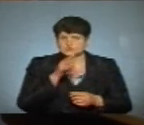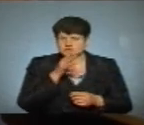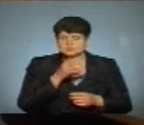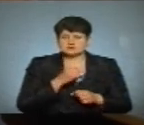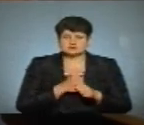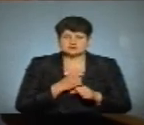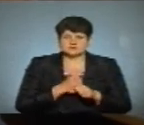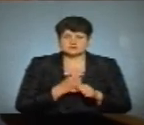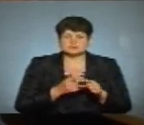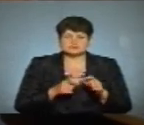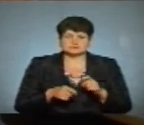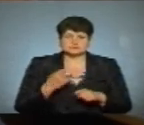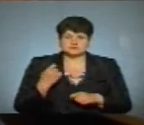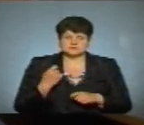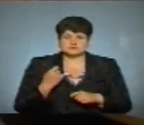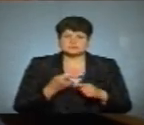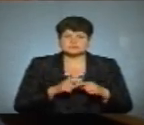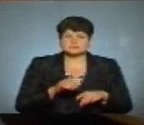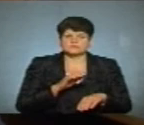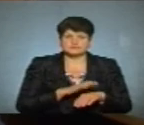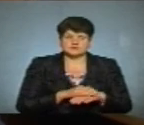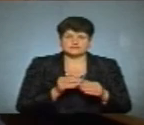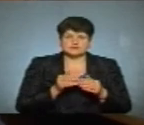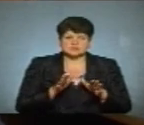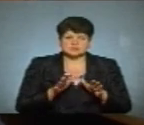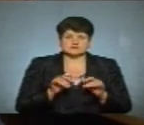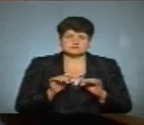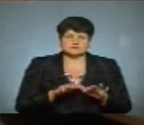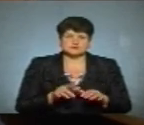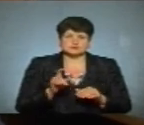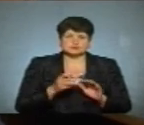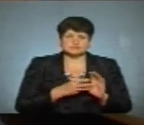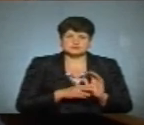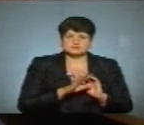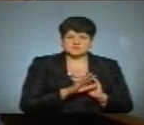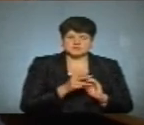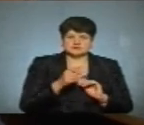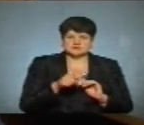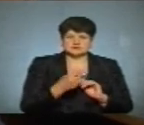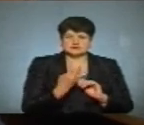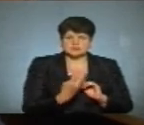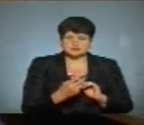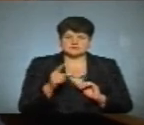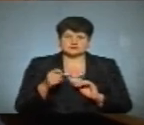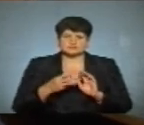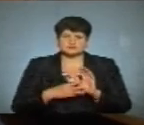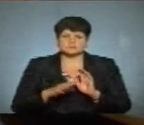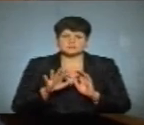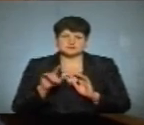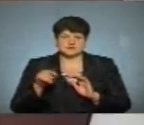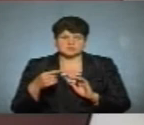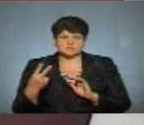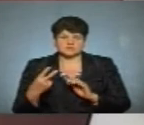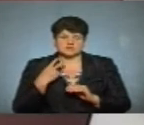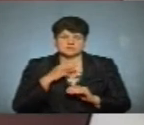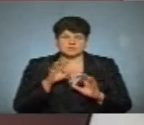вчинення даних злочинів. За даними фактами, відкриті провадження за статтями 185.3 та стаття 185.2 Кримінального кодексу